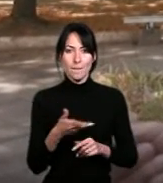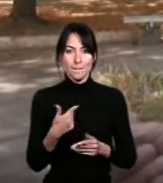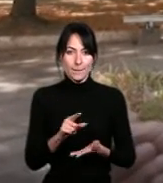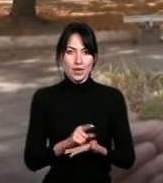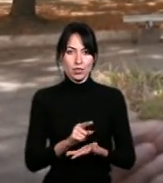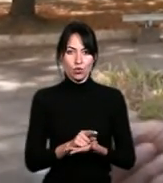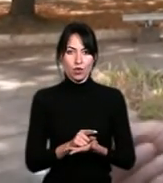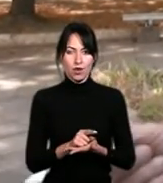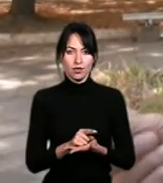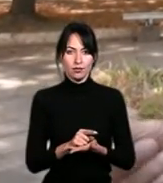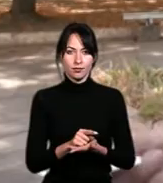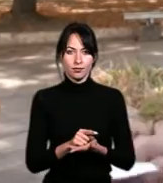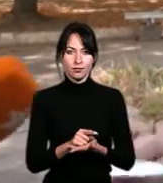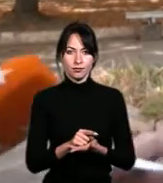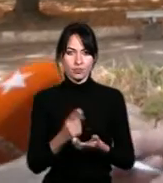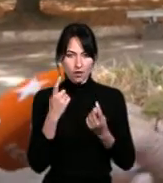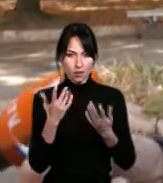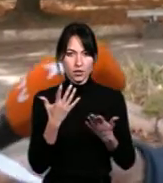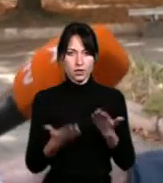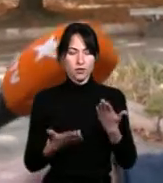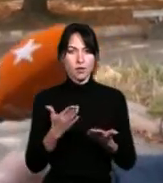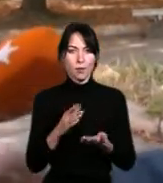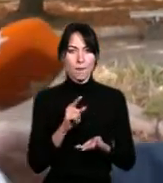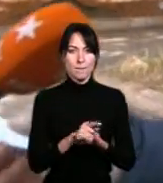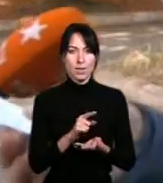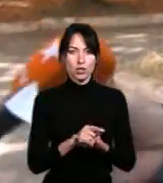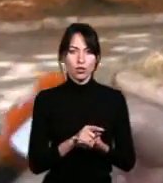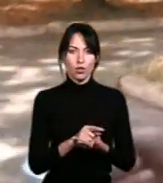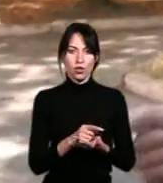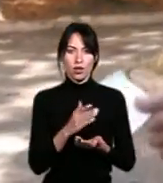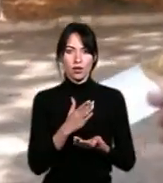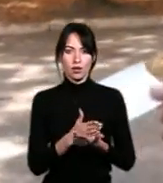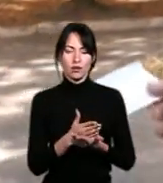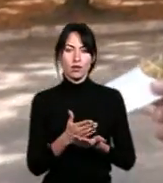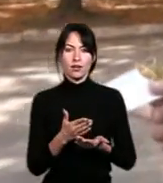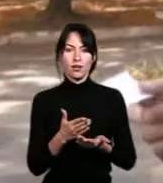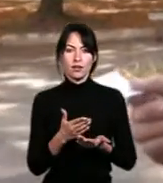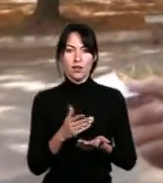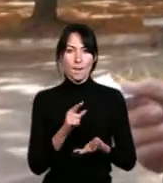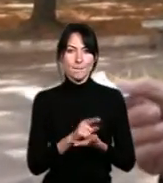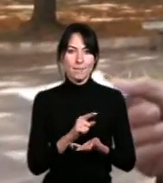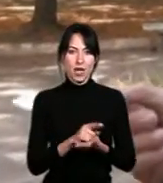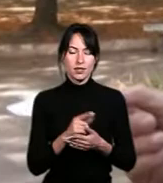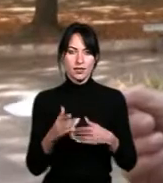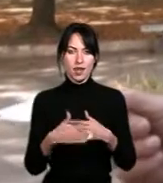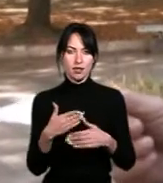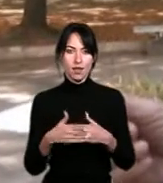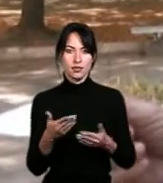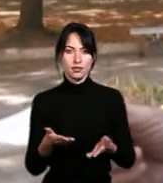пенсіонери. Представте собі, пенсіонери є, якщо в нас на двох пенсії